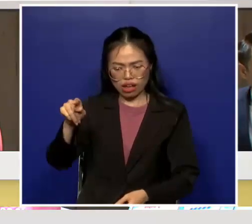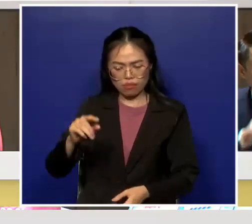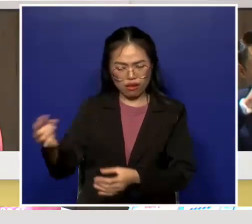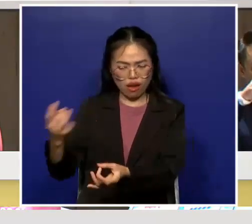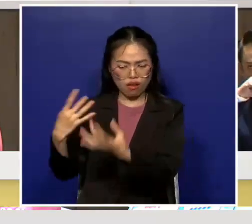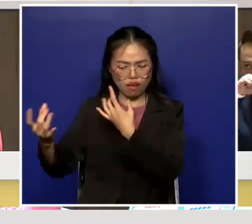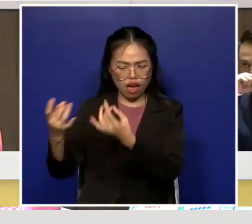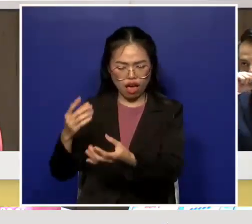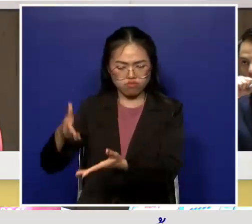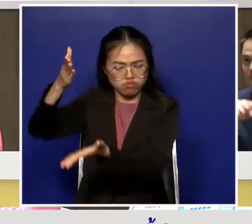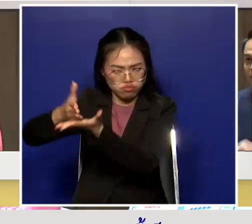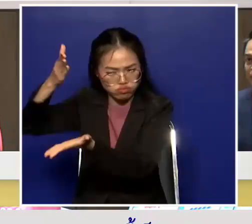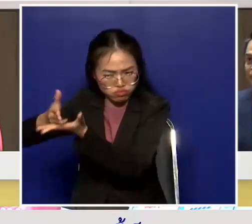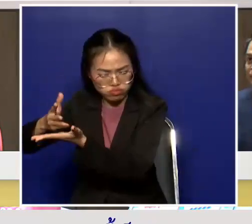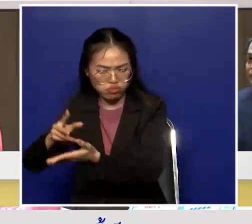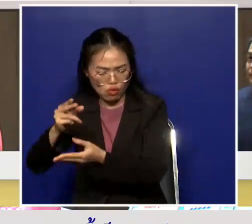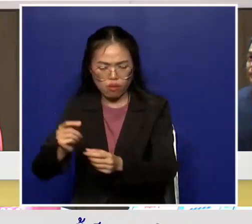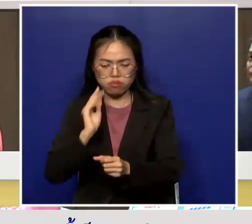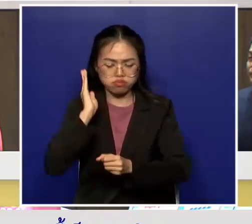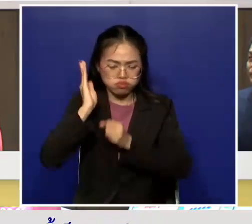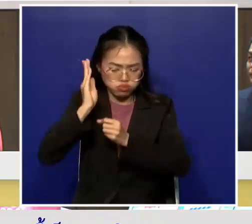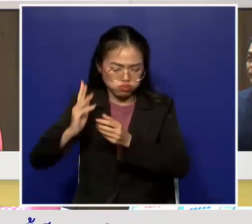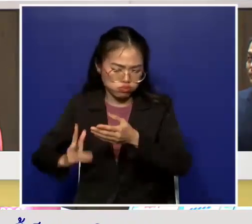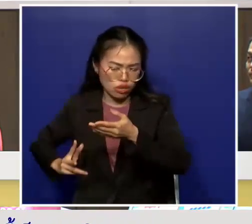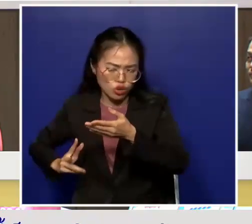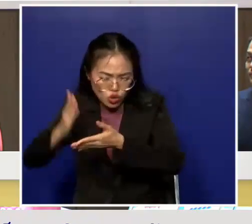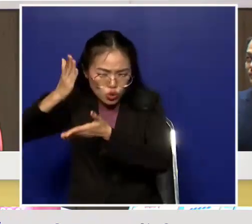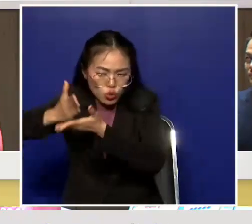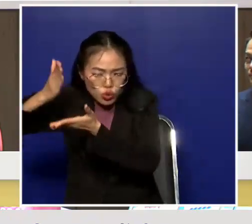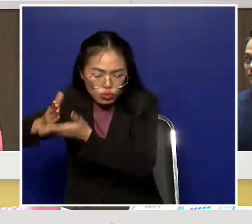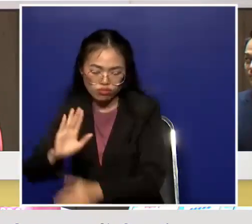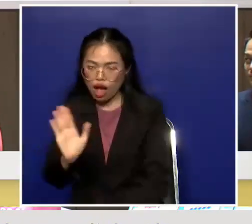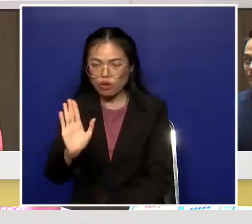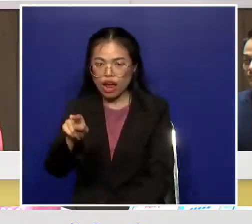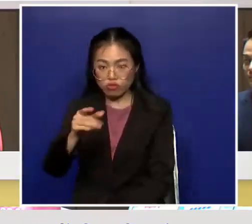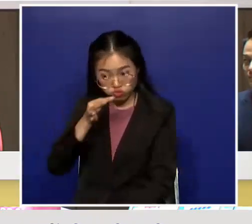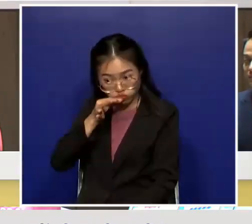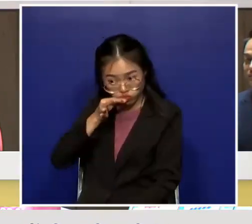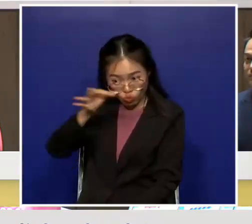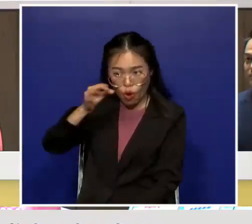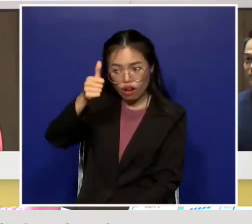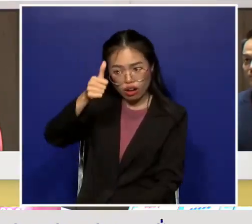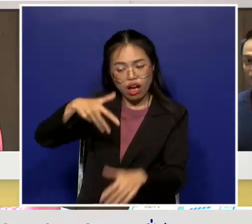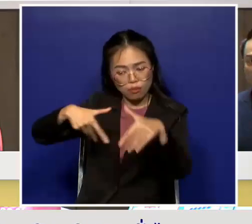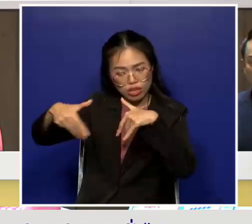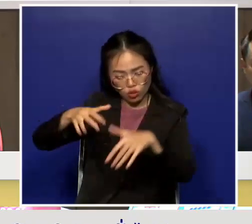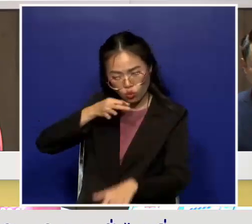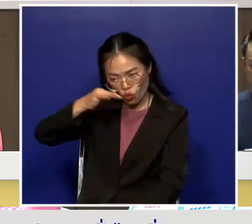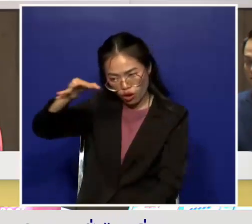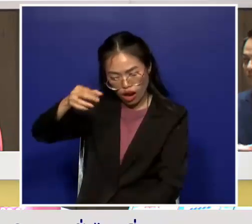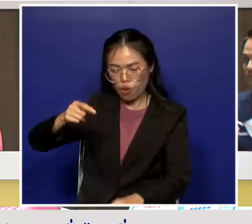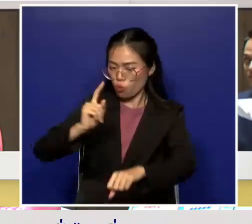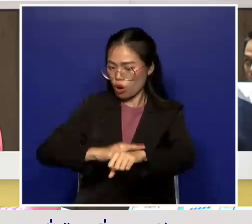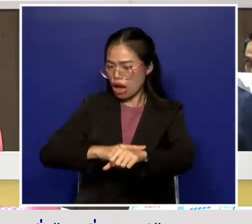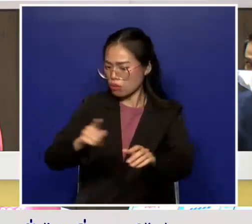ำให้การอภิปรายเนี่ยไม่ไหลลื่นแล้วก็ทำให้มาตัดเวลาผู้อภิปรายอันนี้ผมฟ้องพี่น้องประชาชนเลยนะครับ ไม่ตัดครับไม่ตัดครับ เป็นเวลาขอ